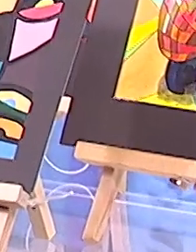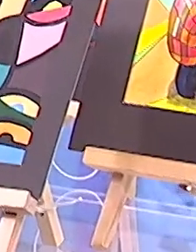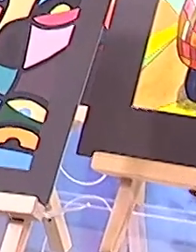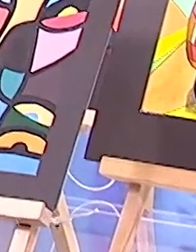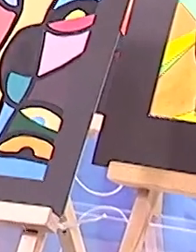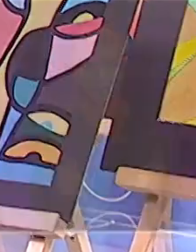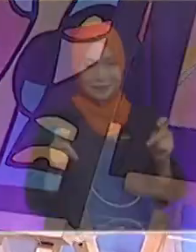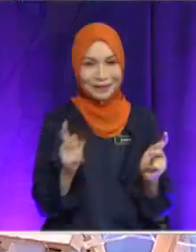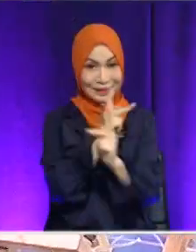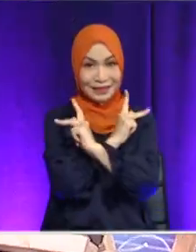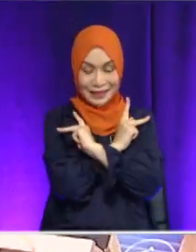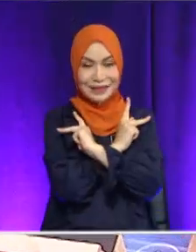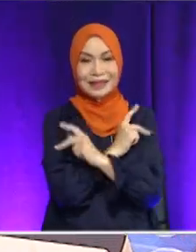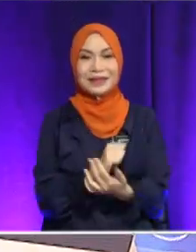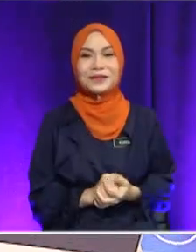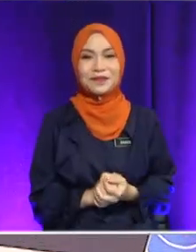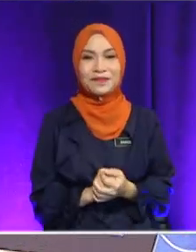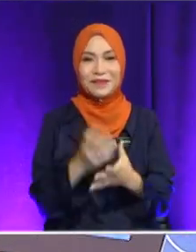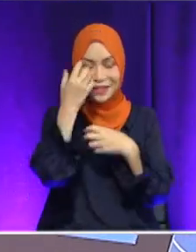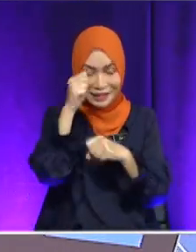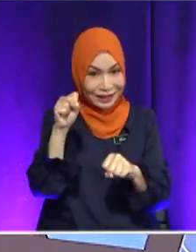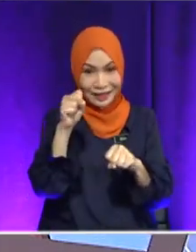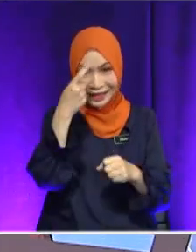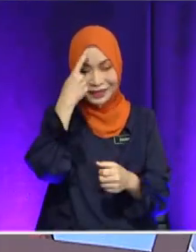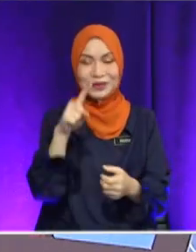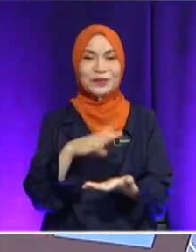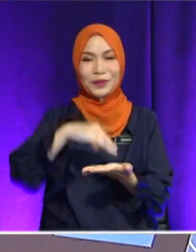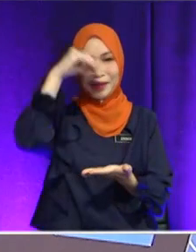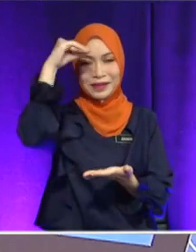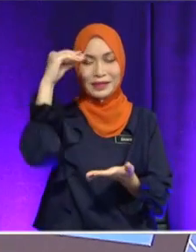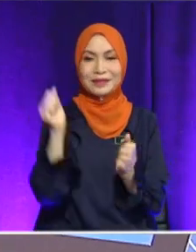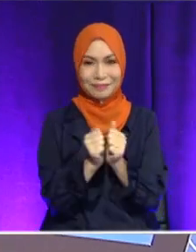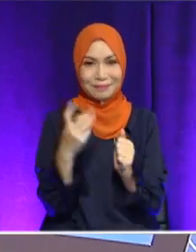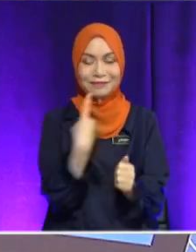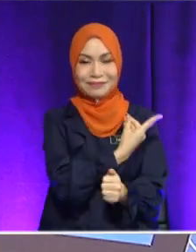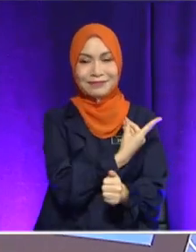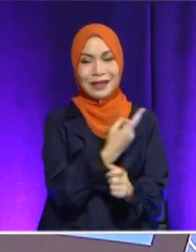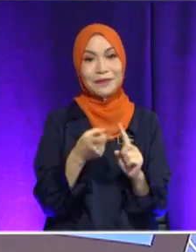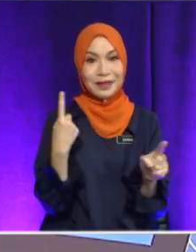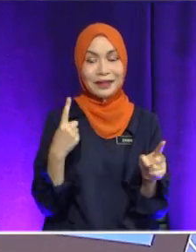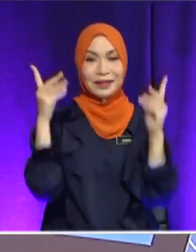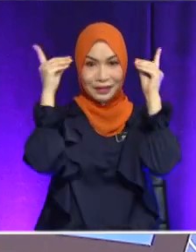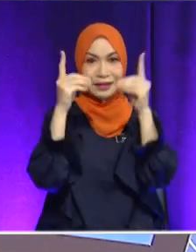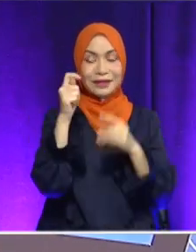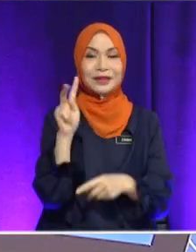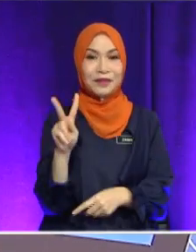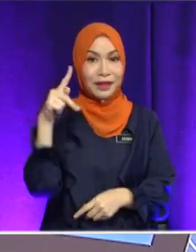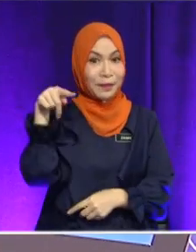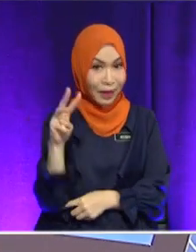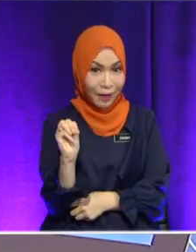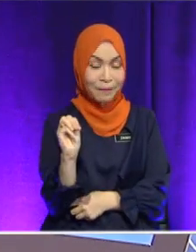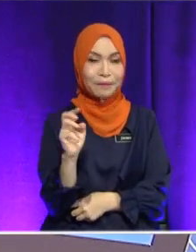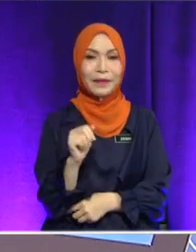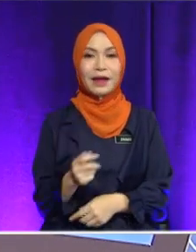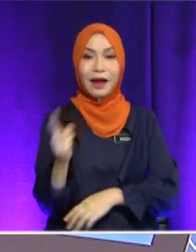Terima kasih karena masih setia untuk menimba ilmu bersama-sama dengan kami dididik tvk hari ini kita belajar mata pelajaran